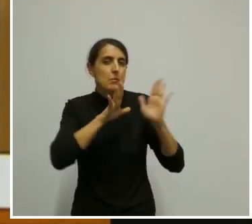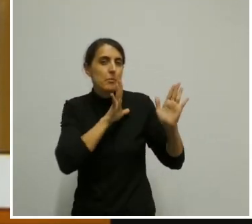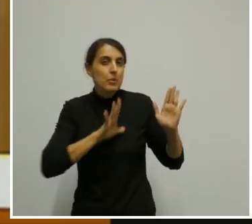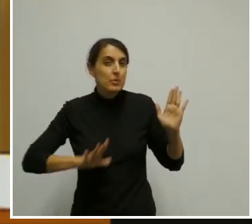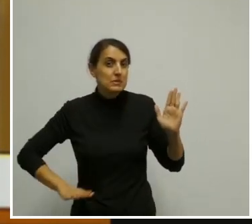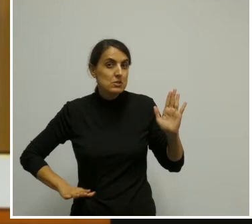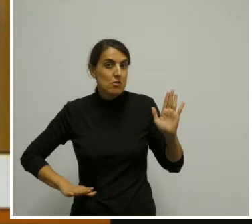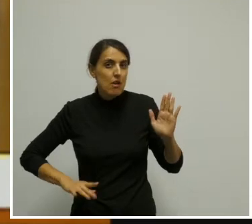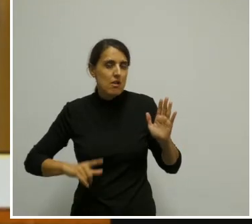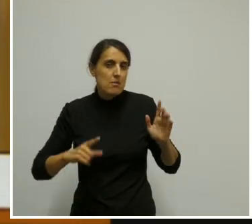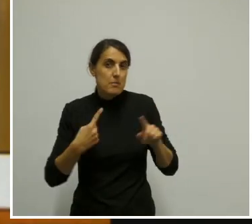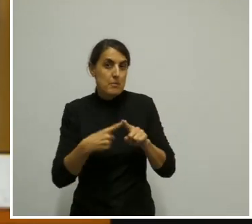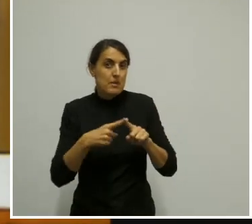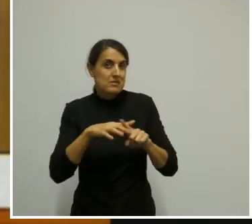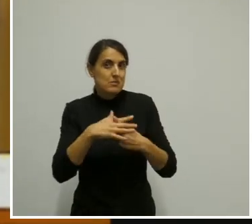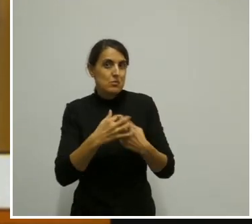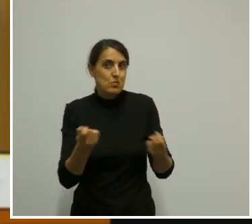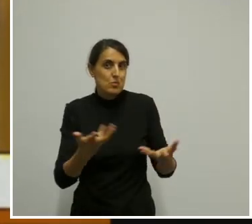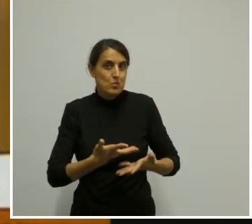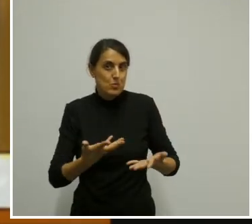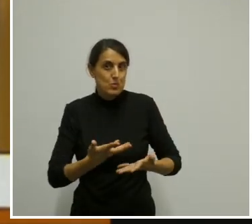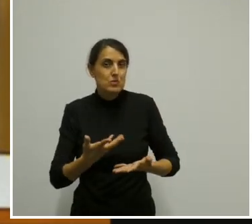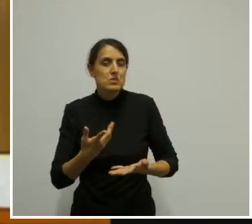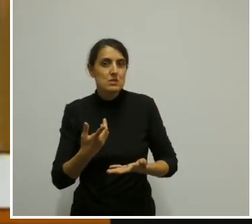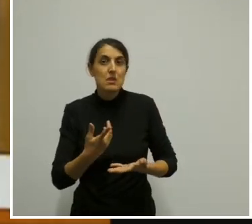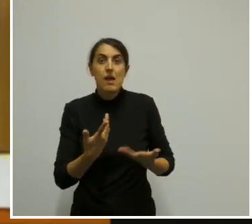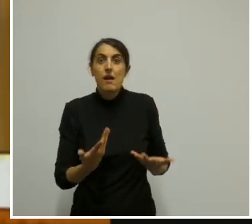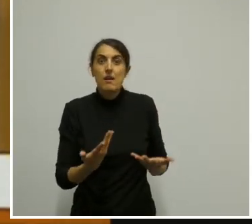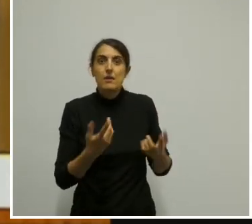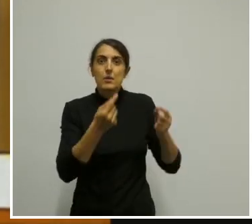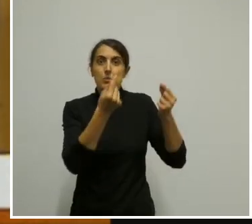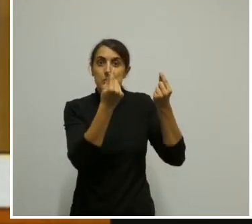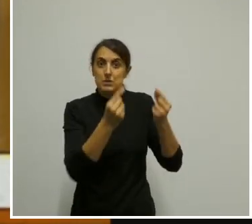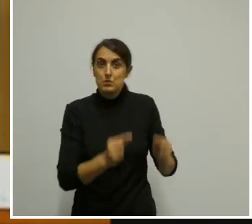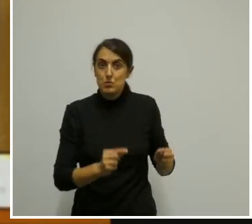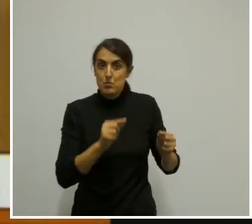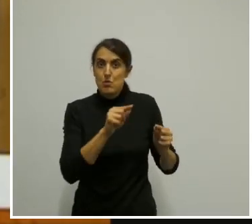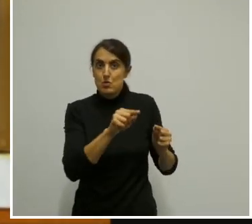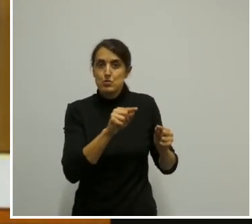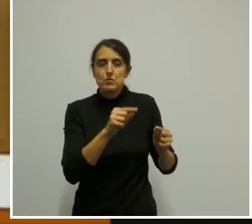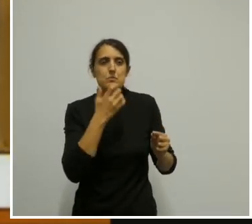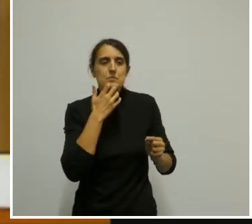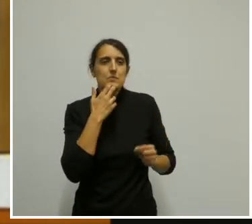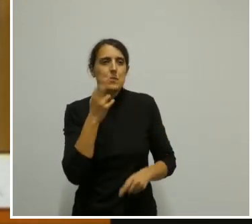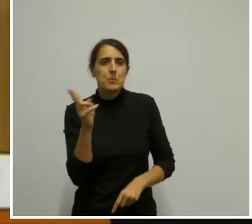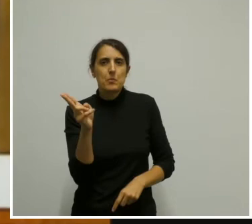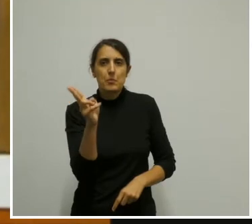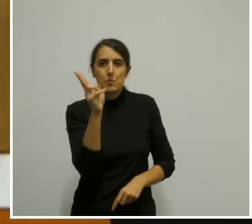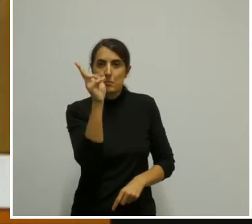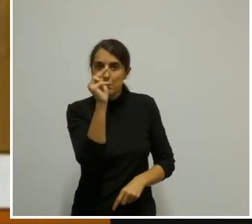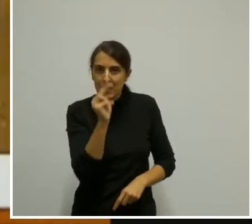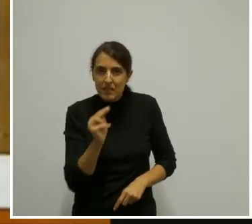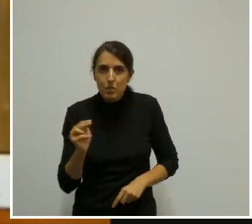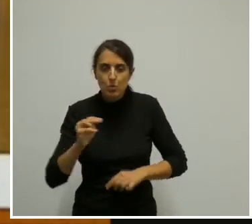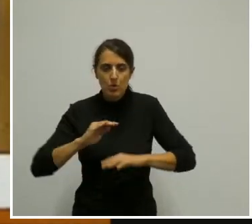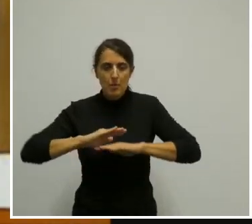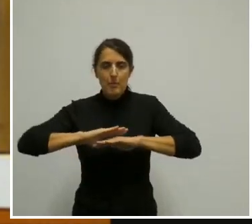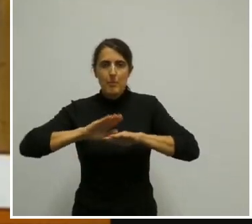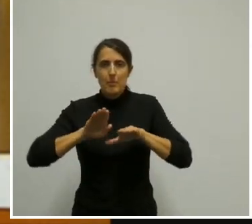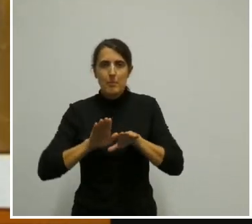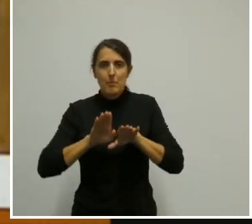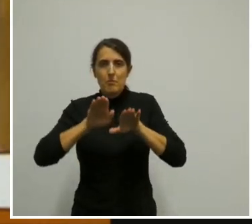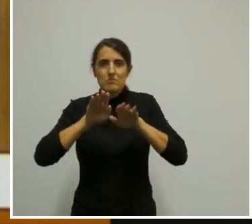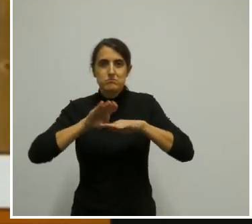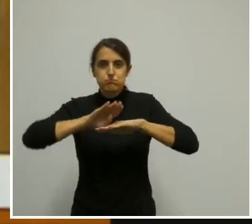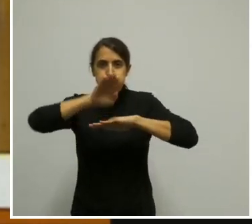urgents, com bueno, s'està estudiant ara si tenim pressupost també per fer o pintures, badens també.